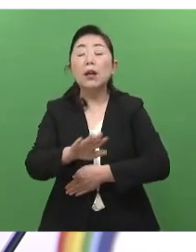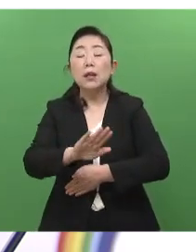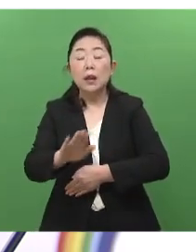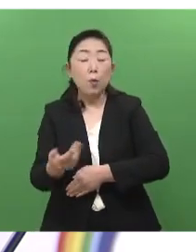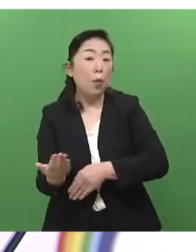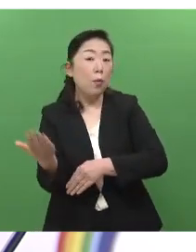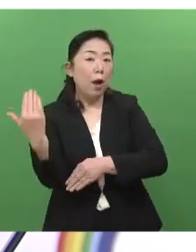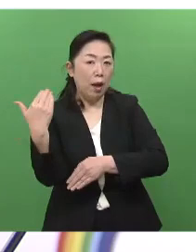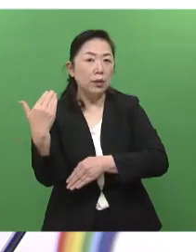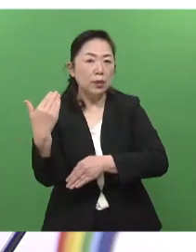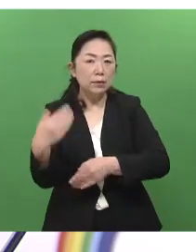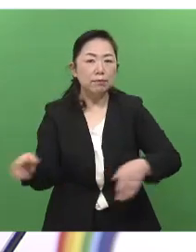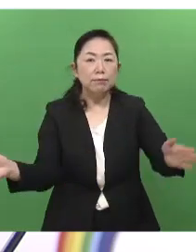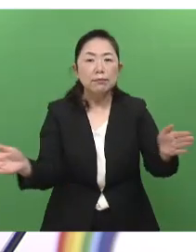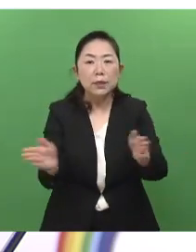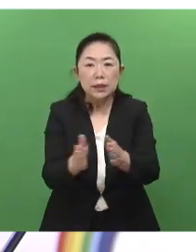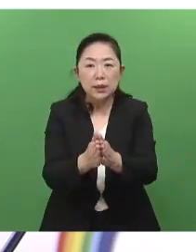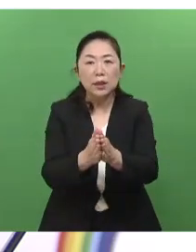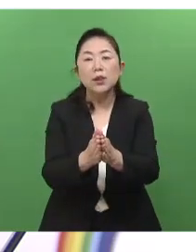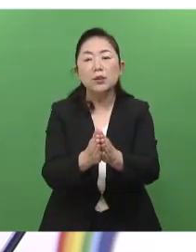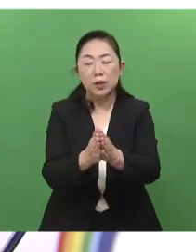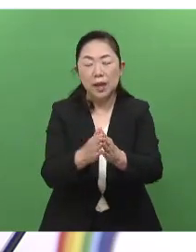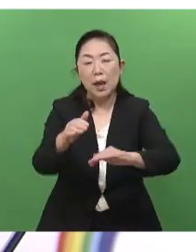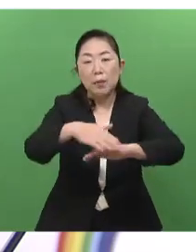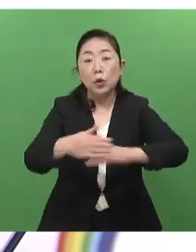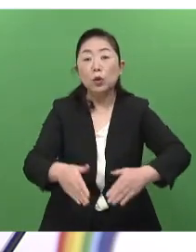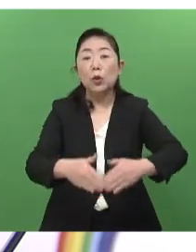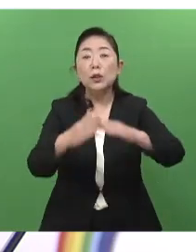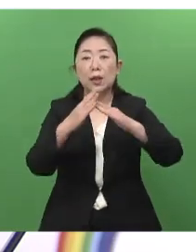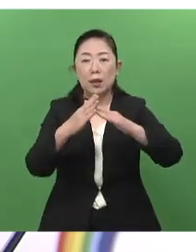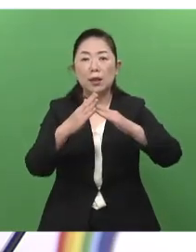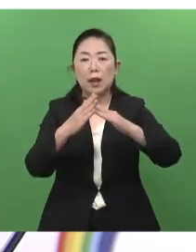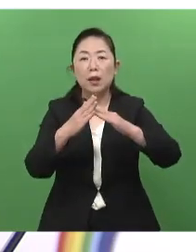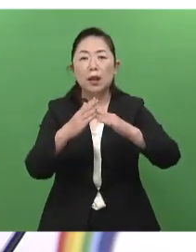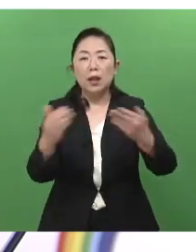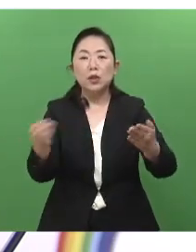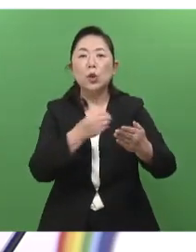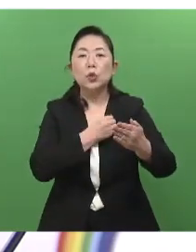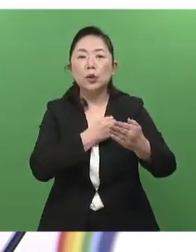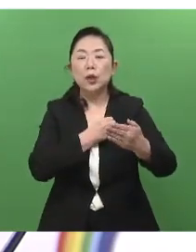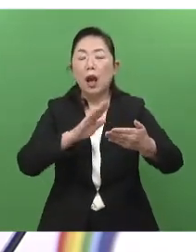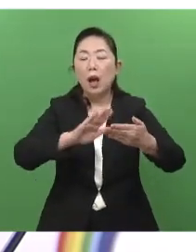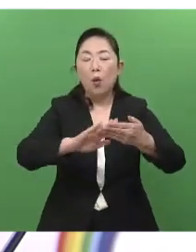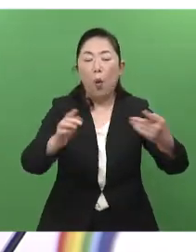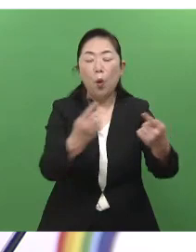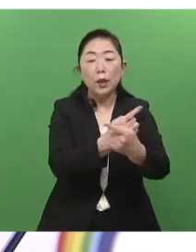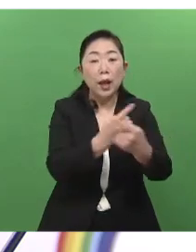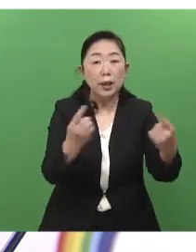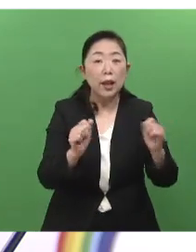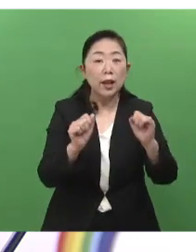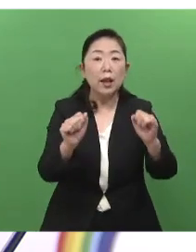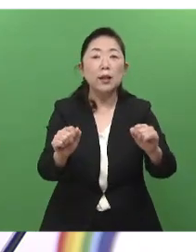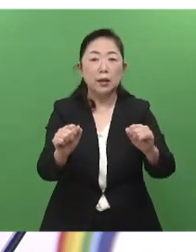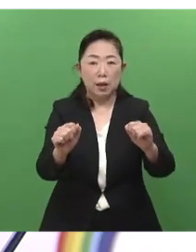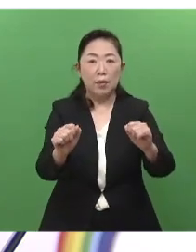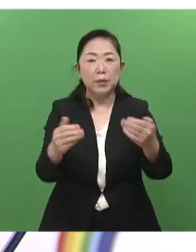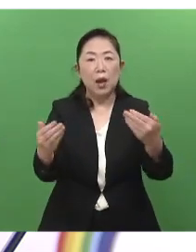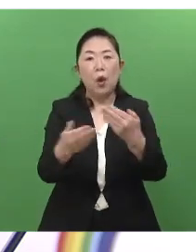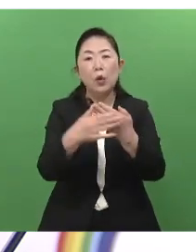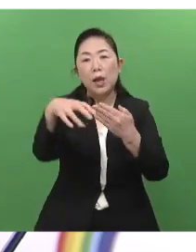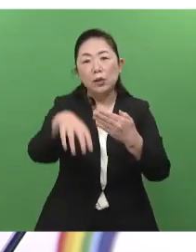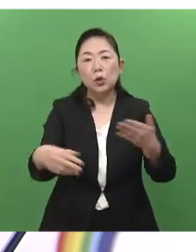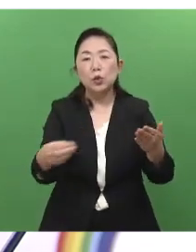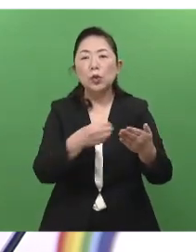置をいたしまして、職員が交代で入院の判断調整に当たることによって保健所の職員さん